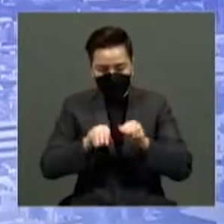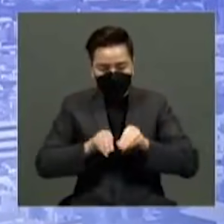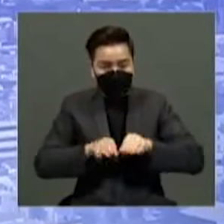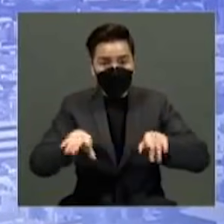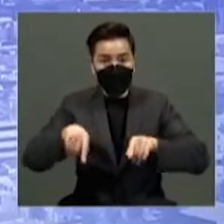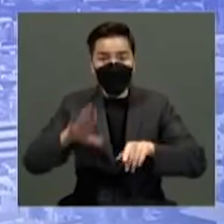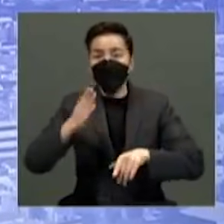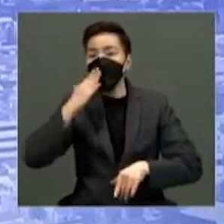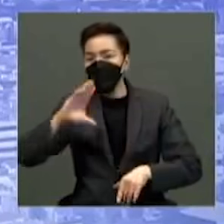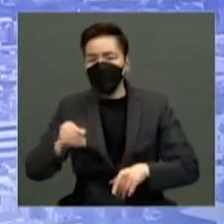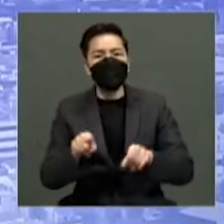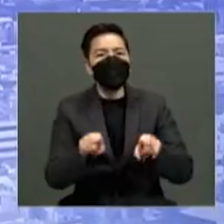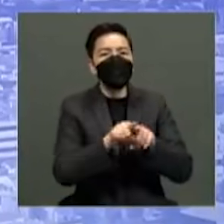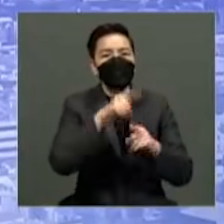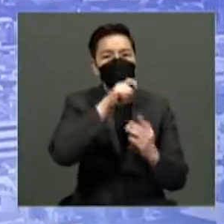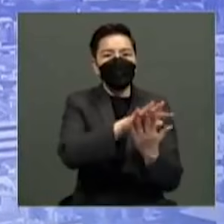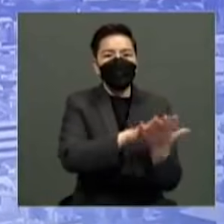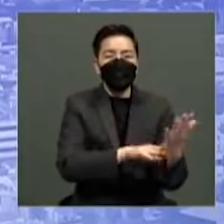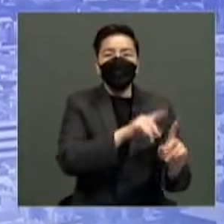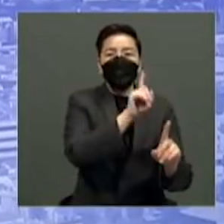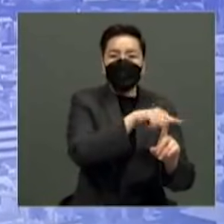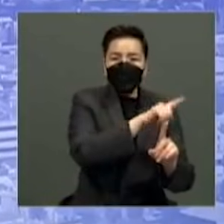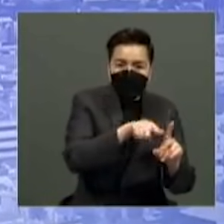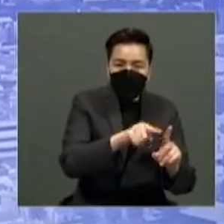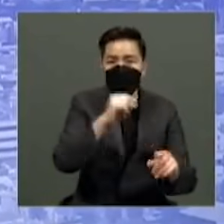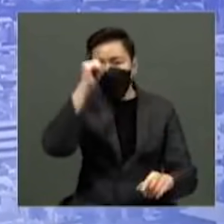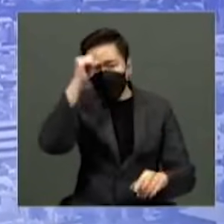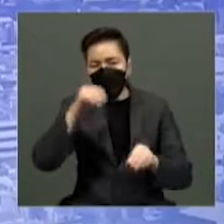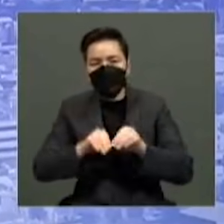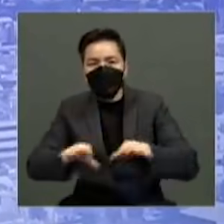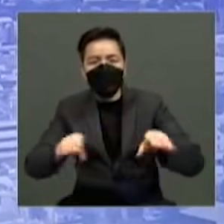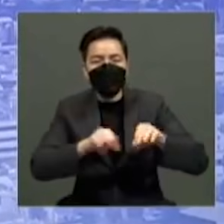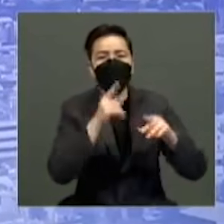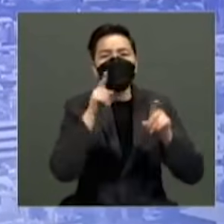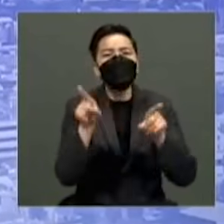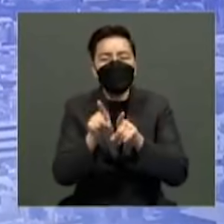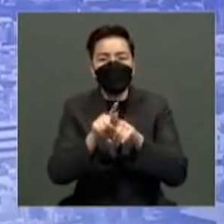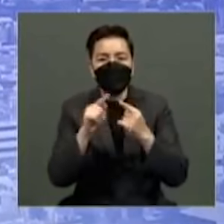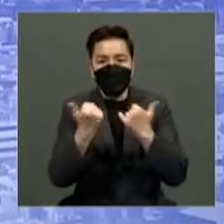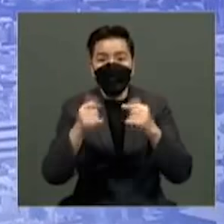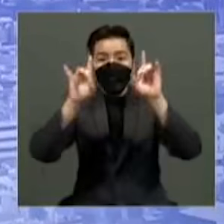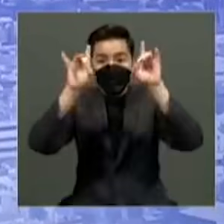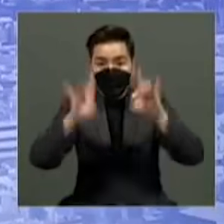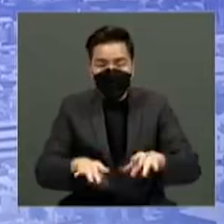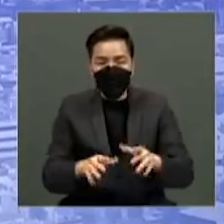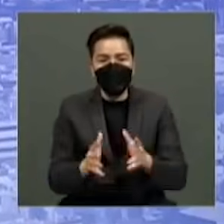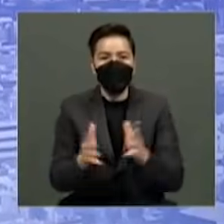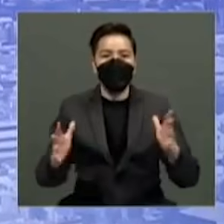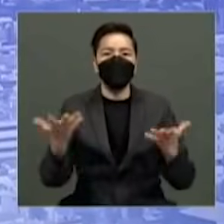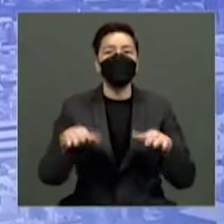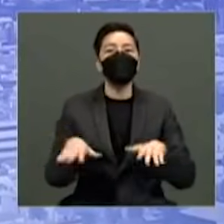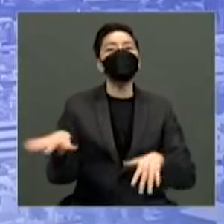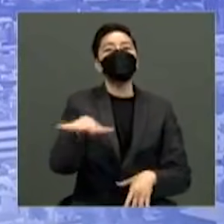สายพันธุ์ที่พบในบ้านเรานะครับไม่ว่าจะเป็นสายพันธุ์อังกฤษหรือสายพันธุ์อินเดียนะครับส่วนความรุนแรงของโรคไม่ได้มากกว่าป